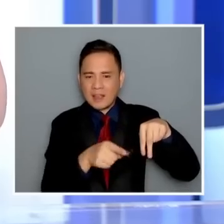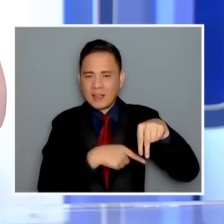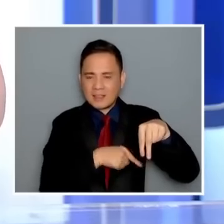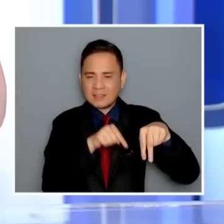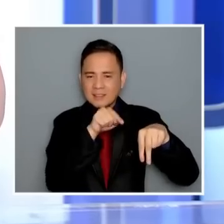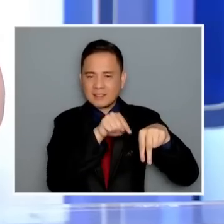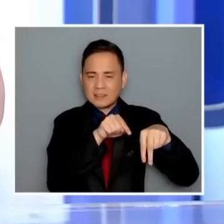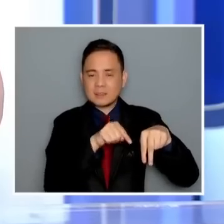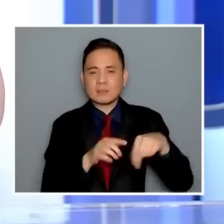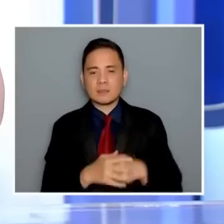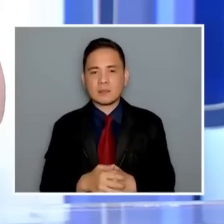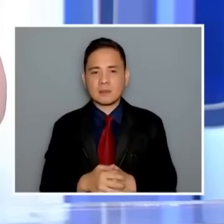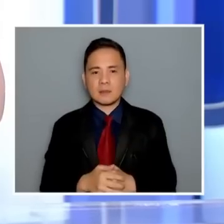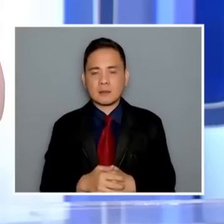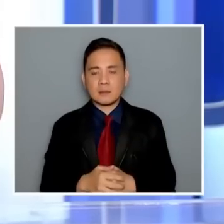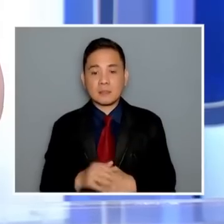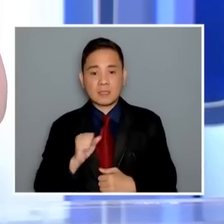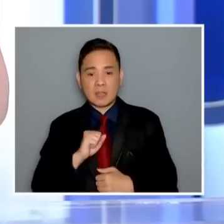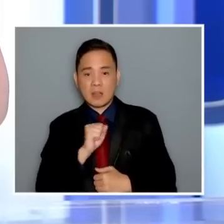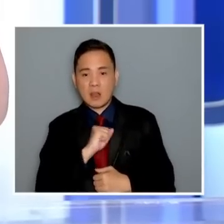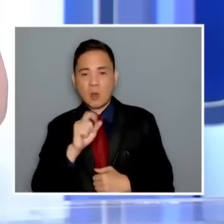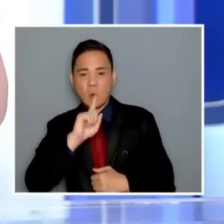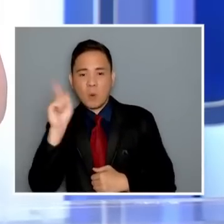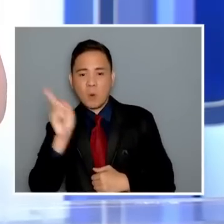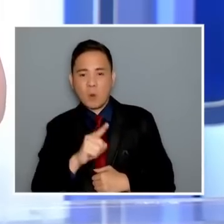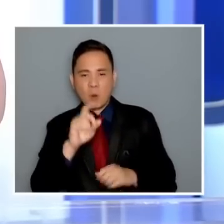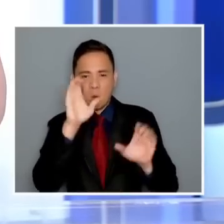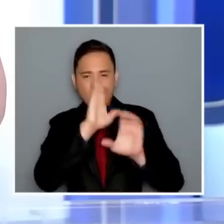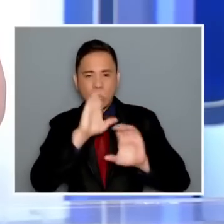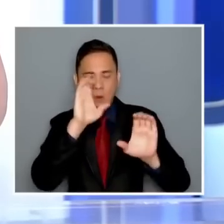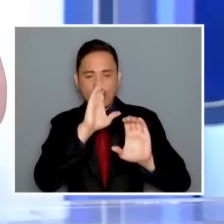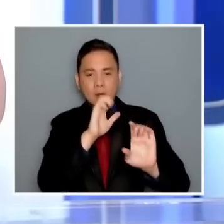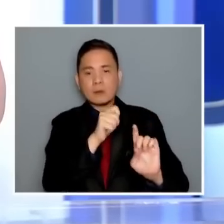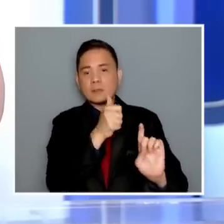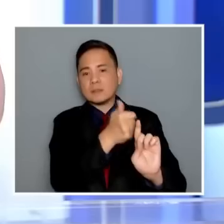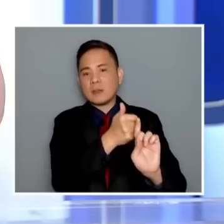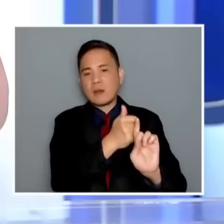siyang ipahanap ng Senado dahil